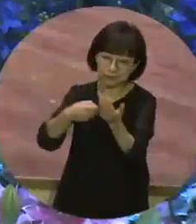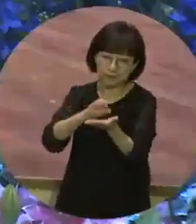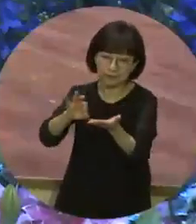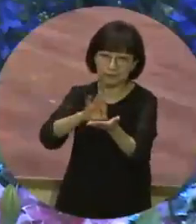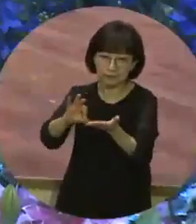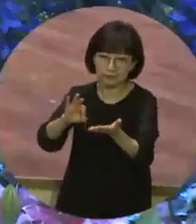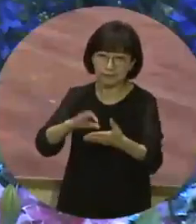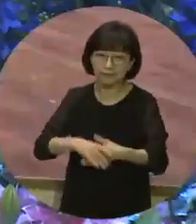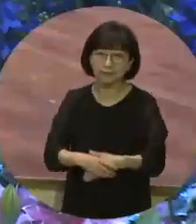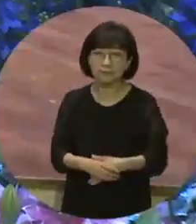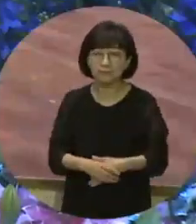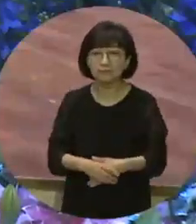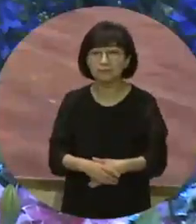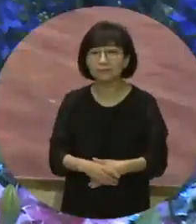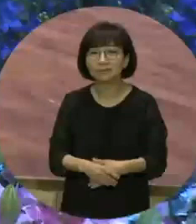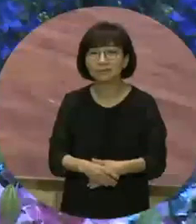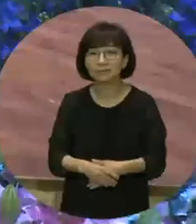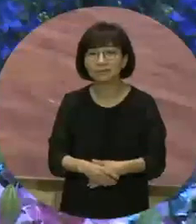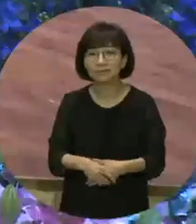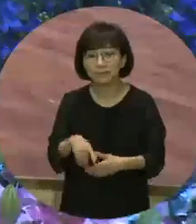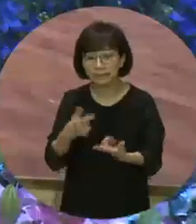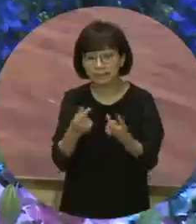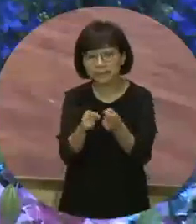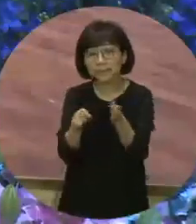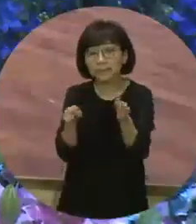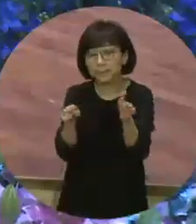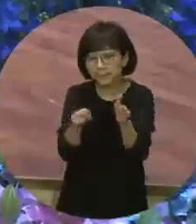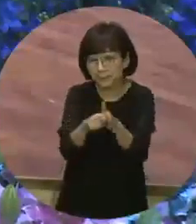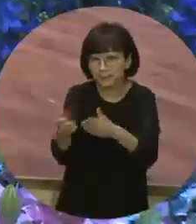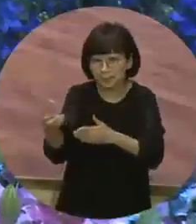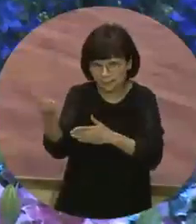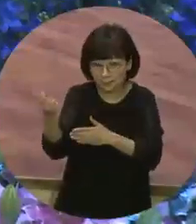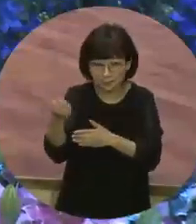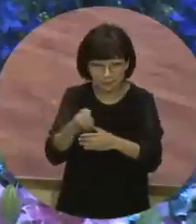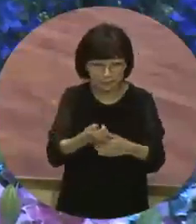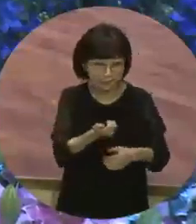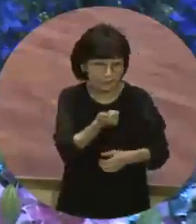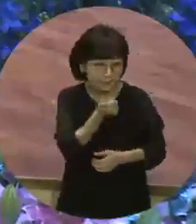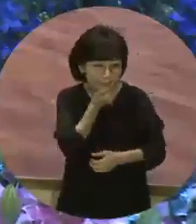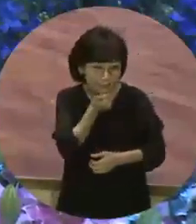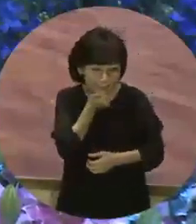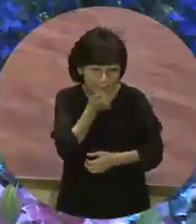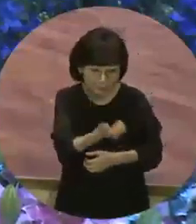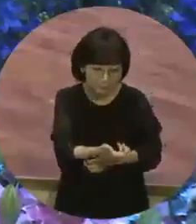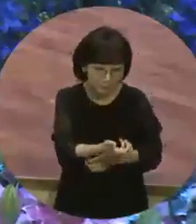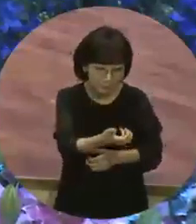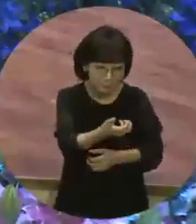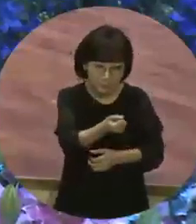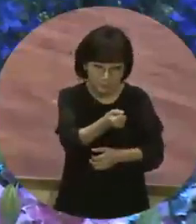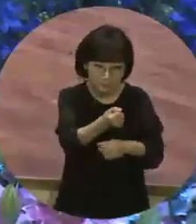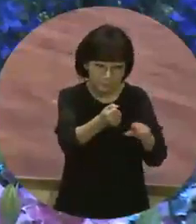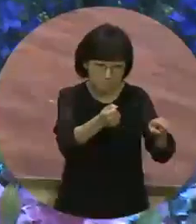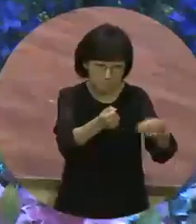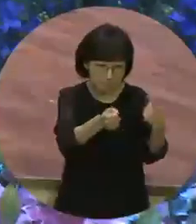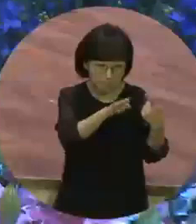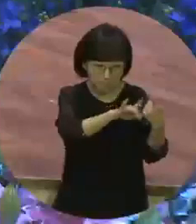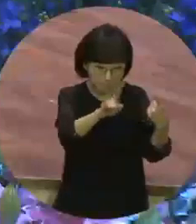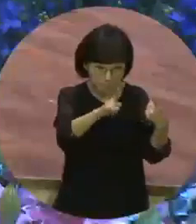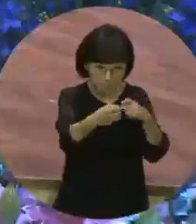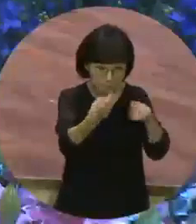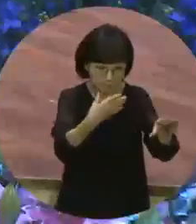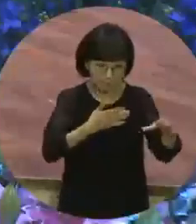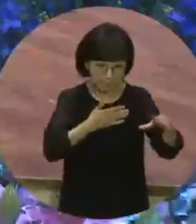이런 사실적인 믿음을 가지고 이삭이 받았던 100배의 응답을 나의